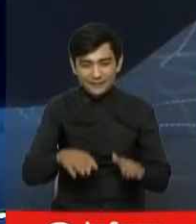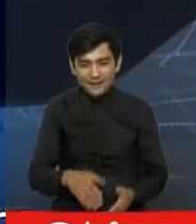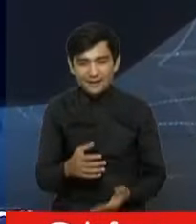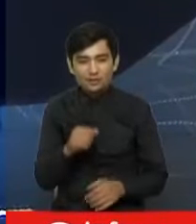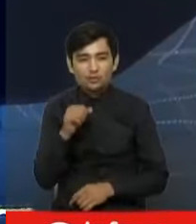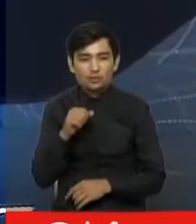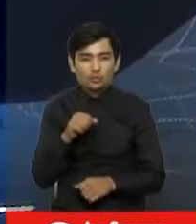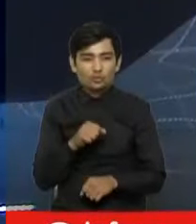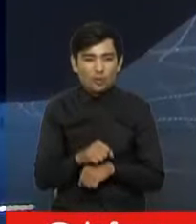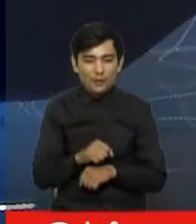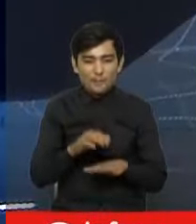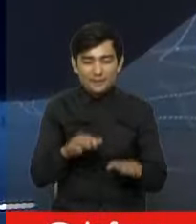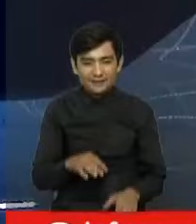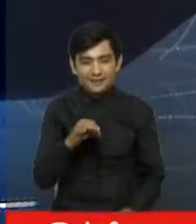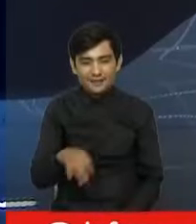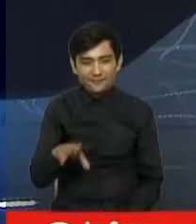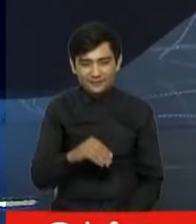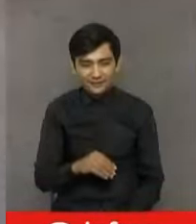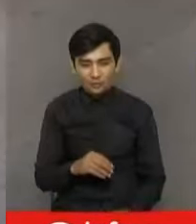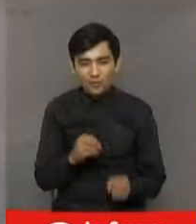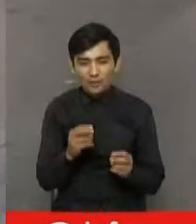внесли поправки в правила пожарной безопасности.